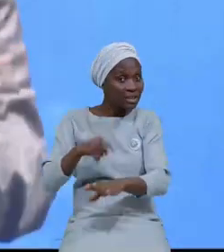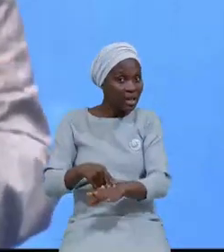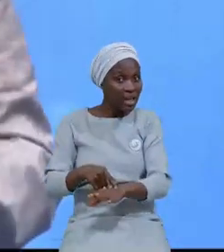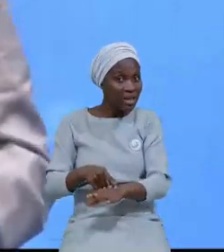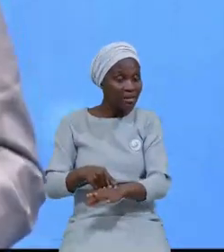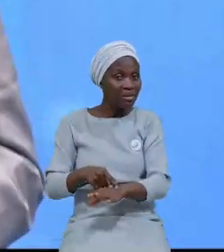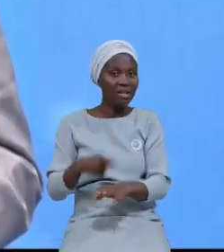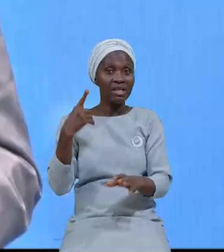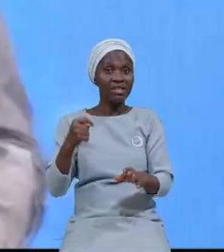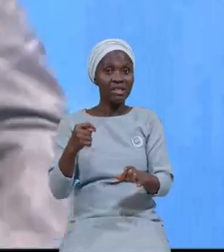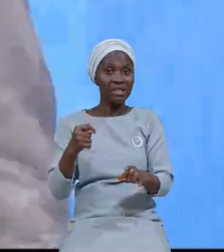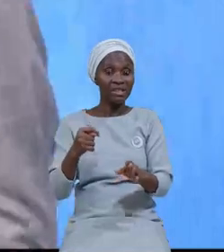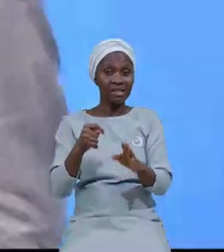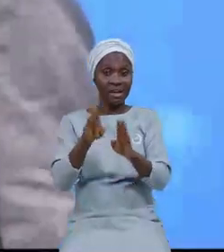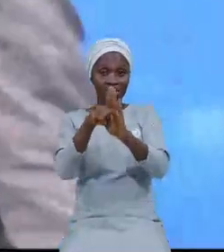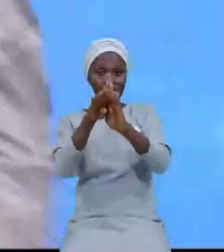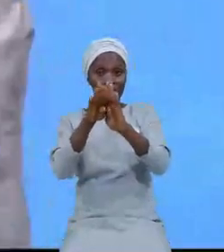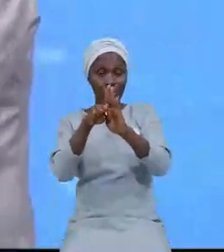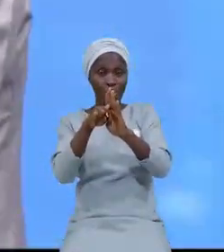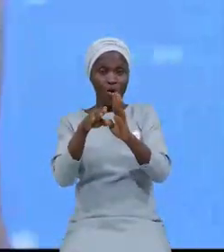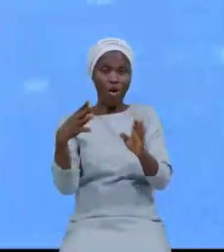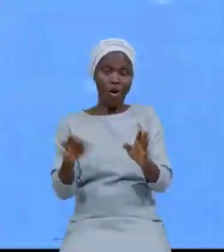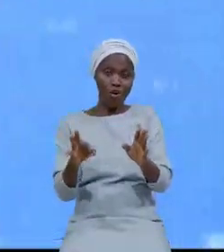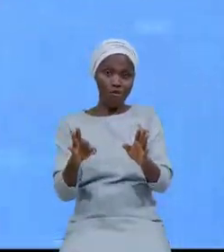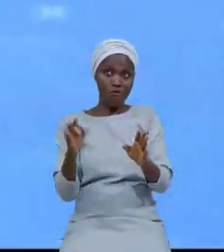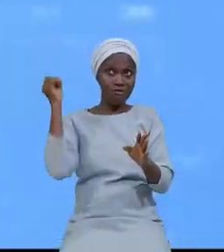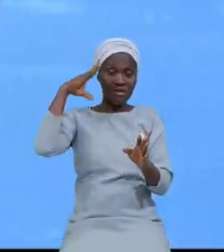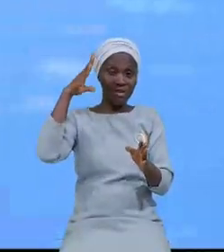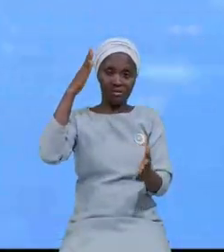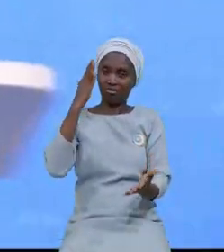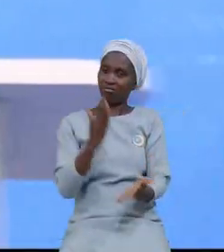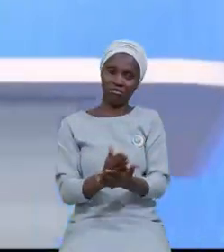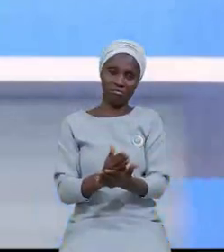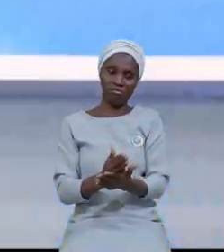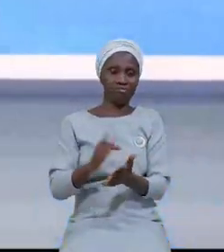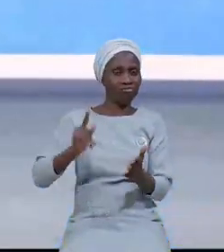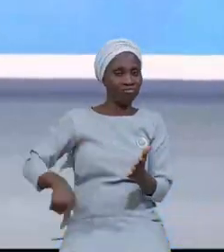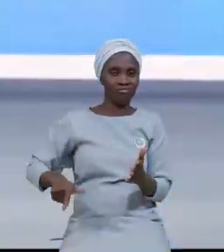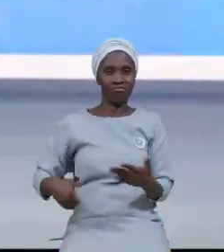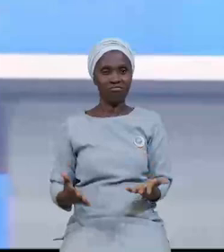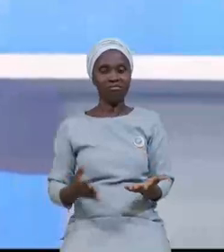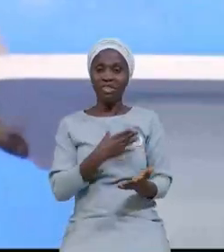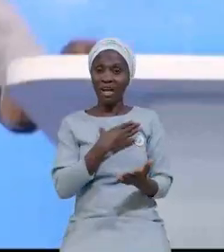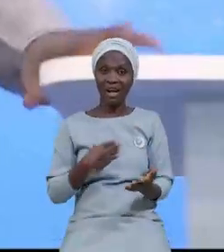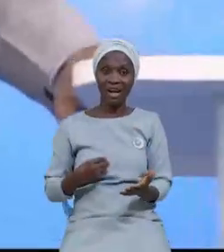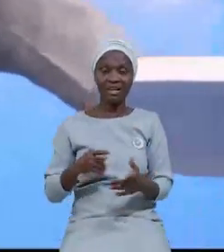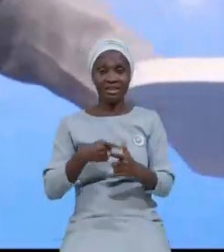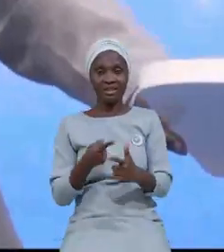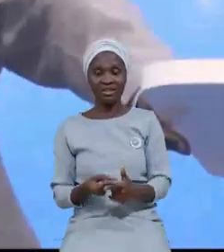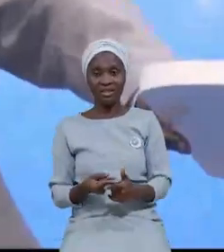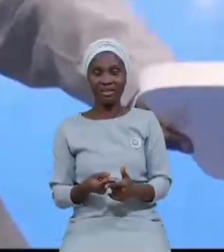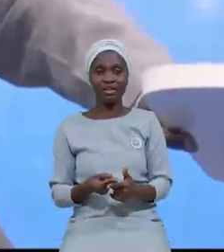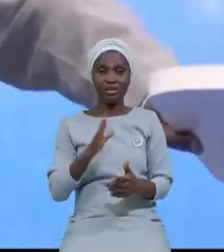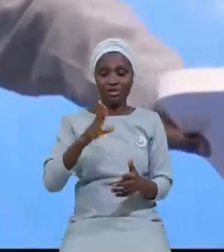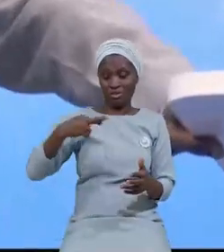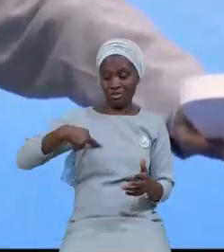moment le jour de la grâce sera passé et dev et devant le monde entier tu es religieux et tu